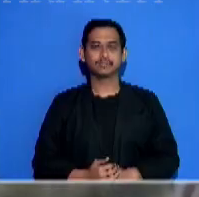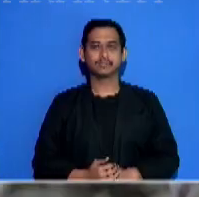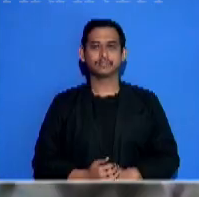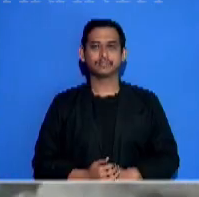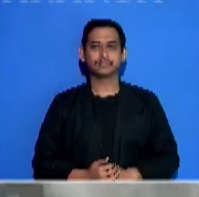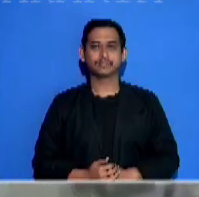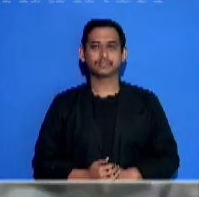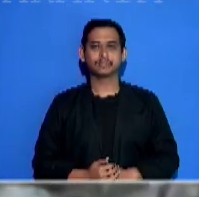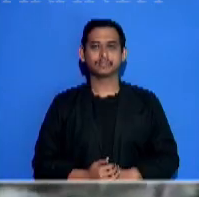melaporkan